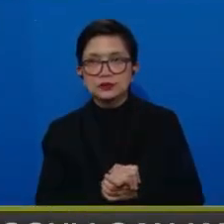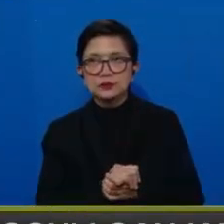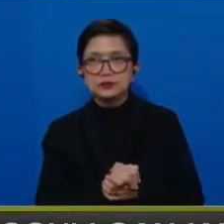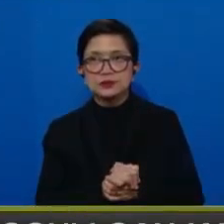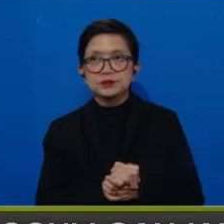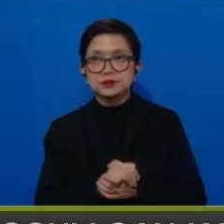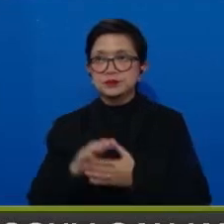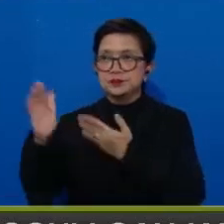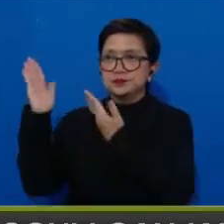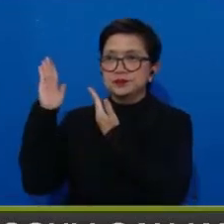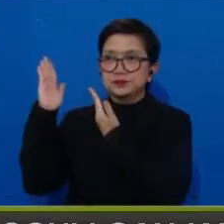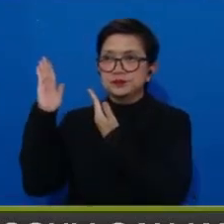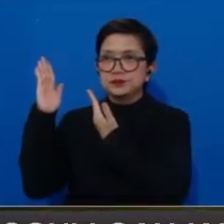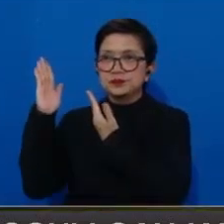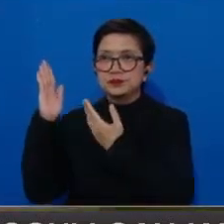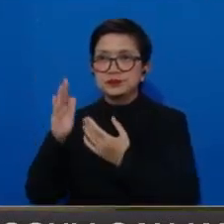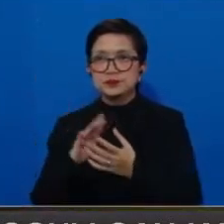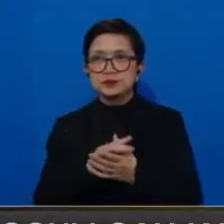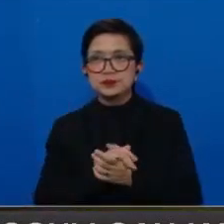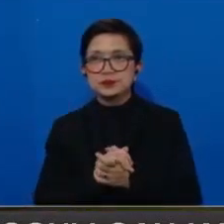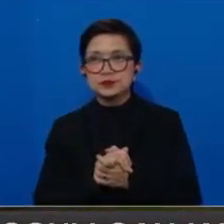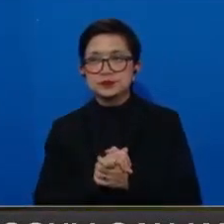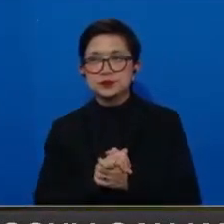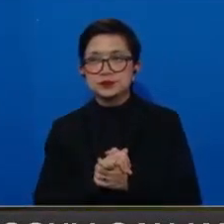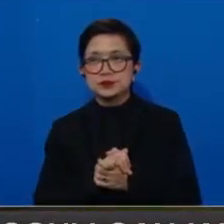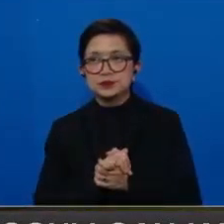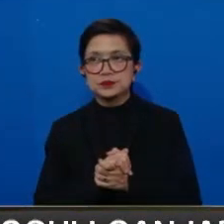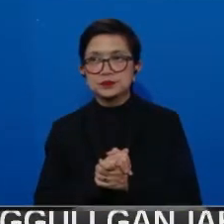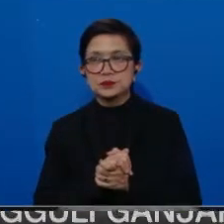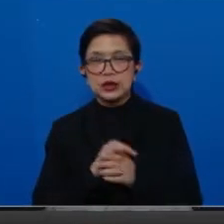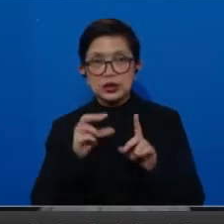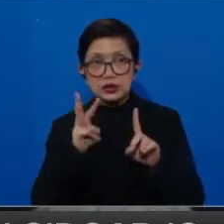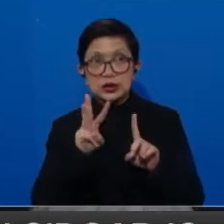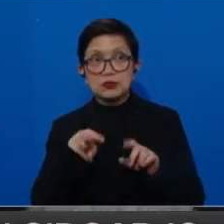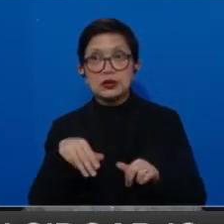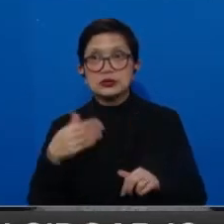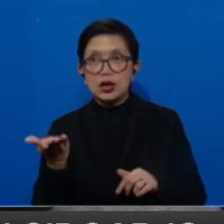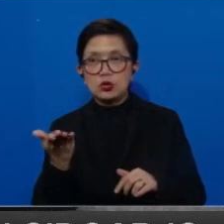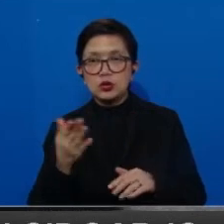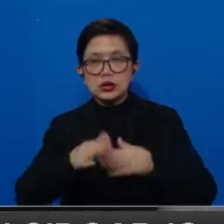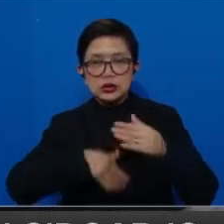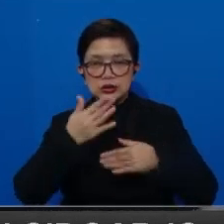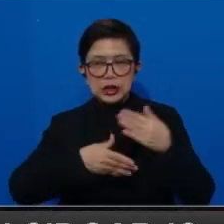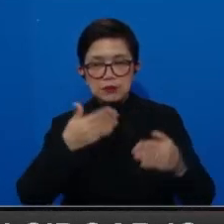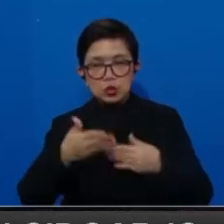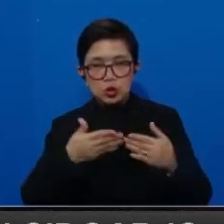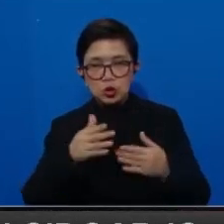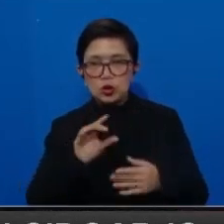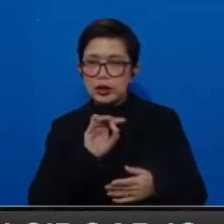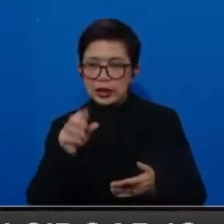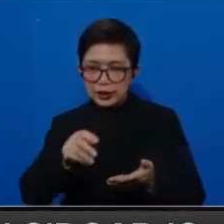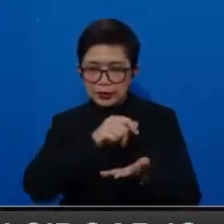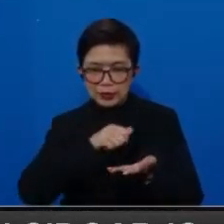dan aci berbagai warna. Konsistensi rasa selama 13 tahun berpadu dengan inovasi bumbu dan topping menjadi